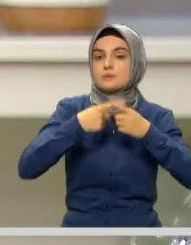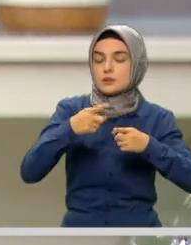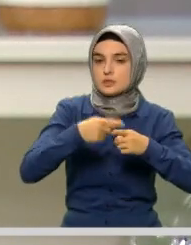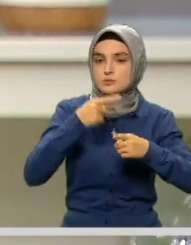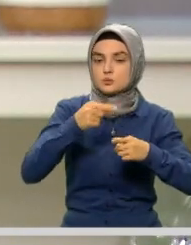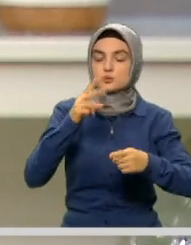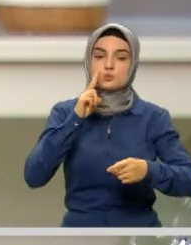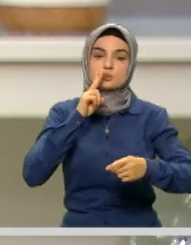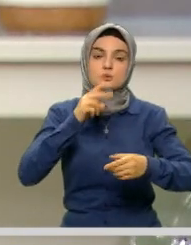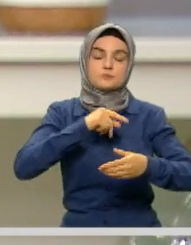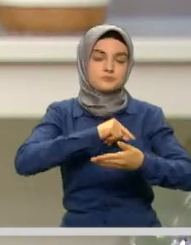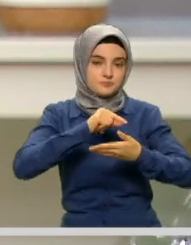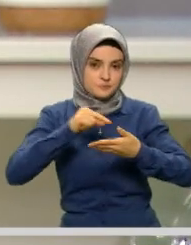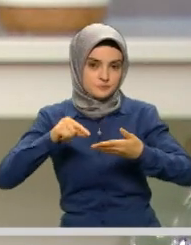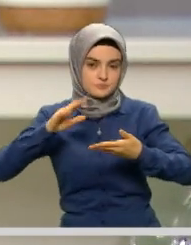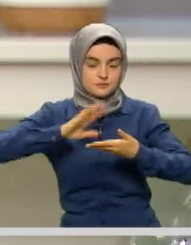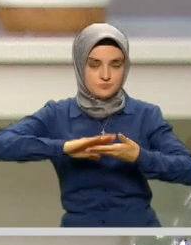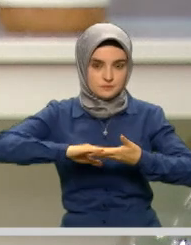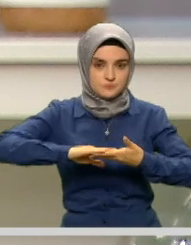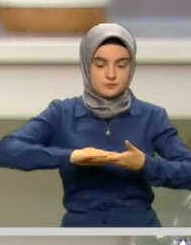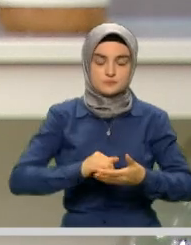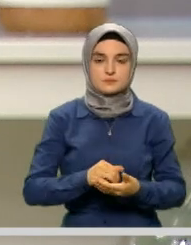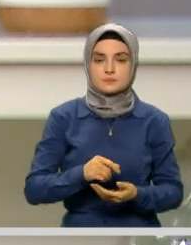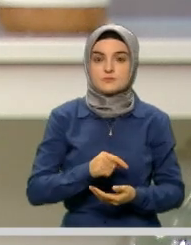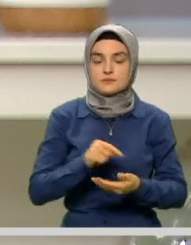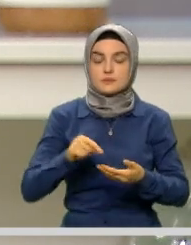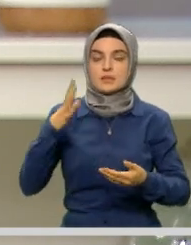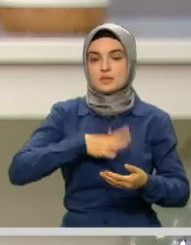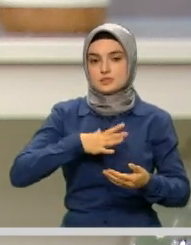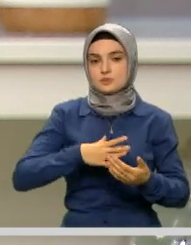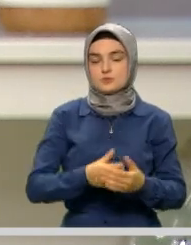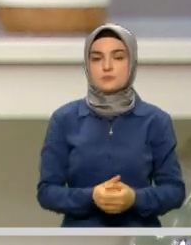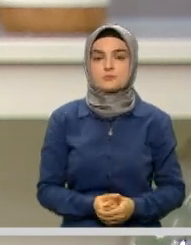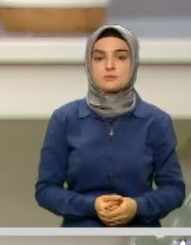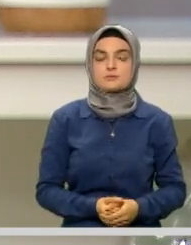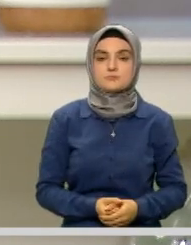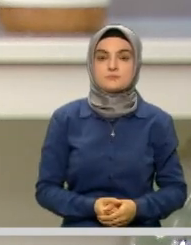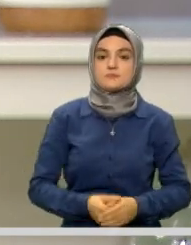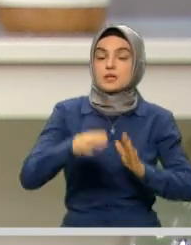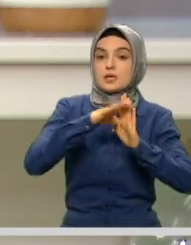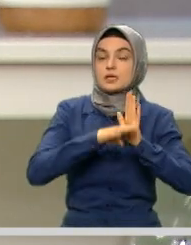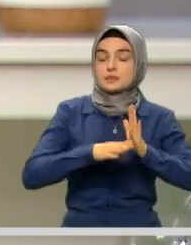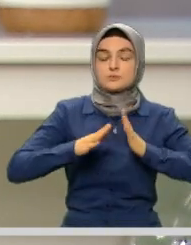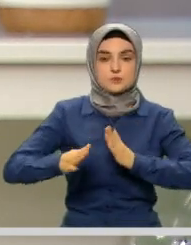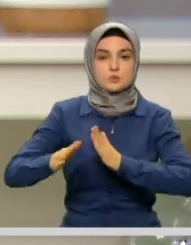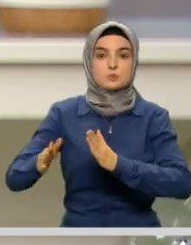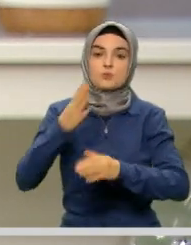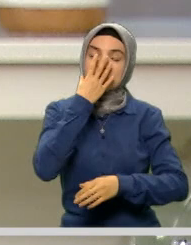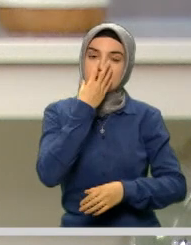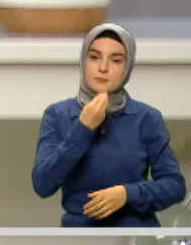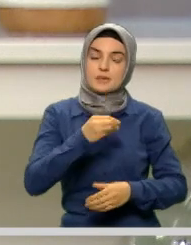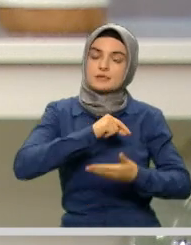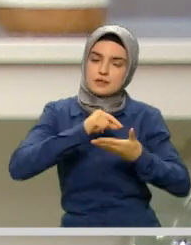en son gönderiyi beğenmenizi ve altına arkadaşlarınızı etiketlemenizi rica ediyoruz. Yayınımız boyunca beğeni ve